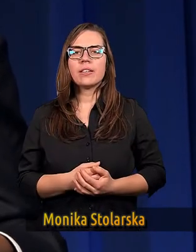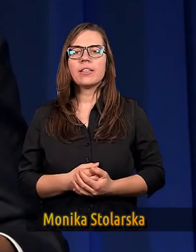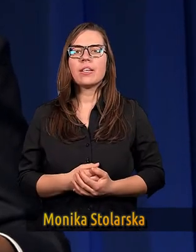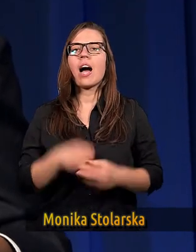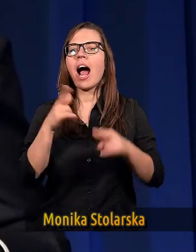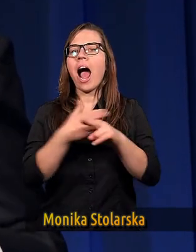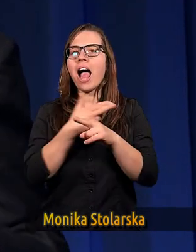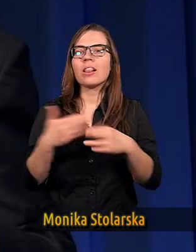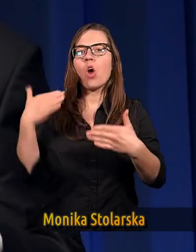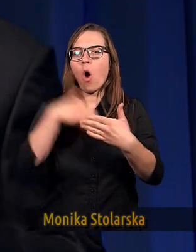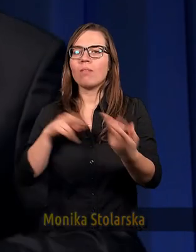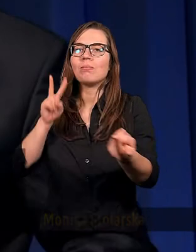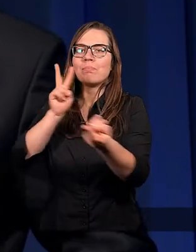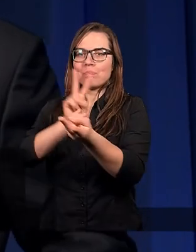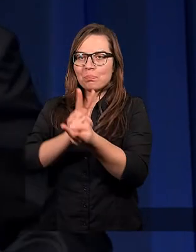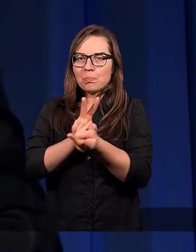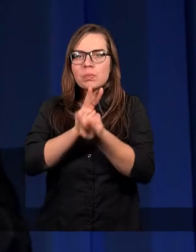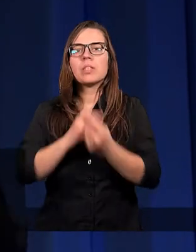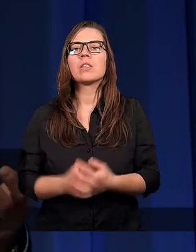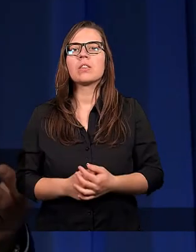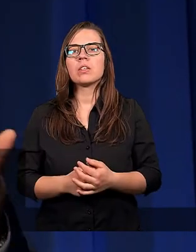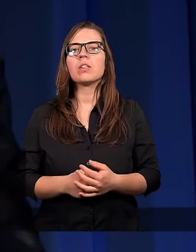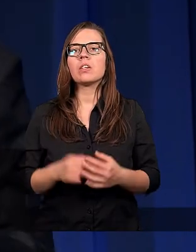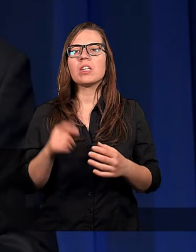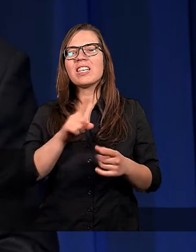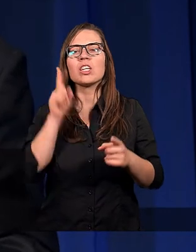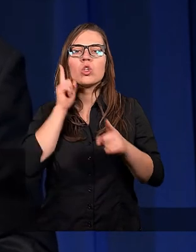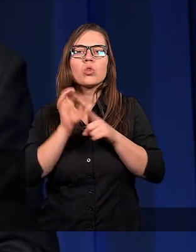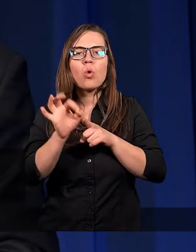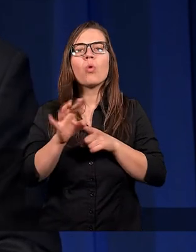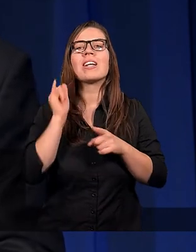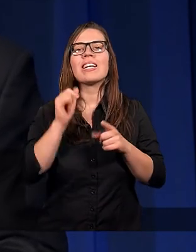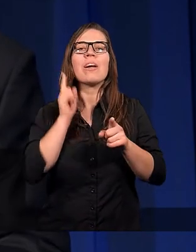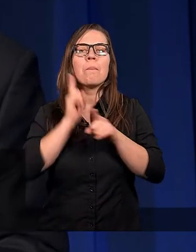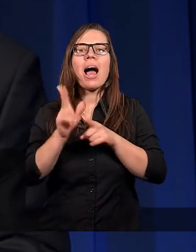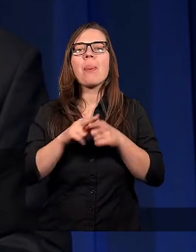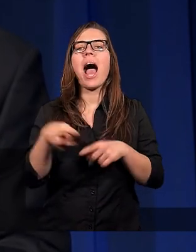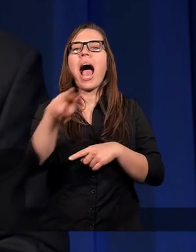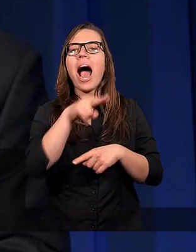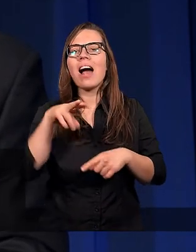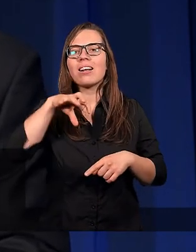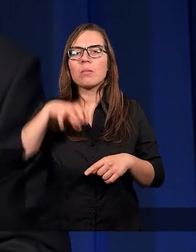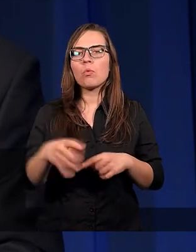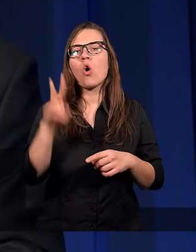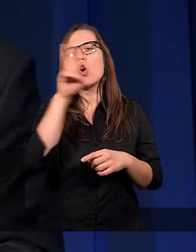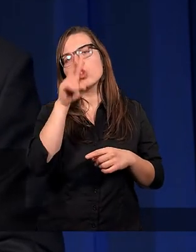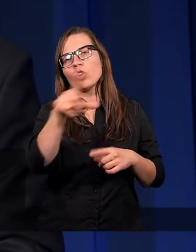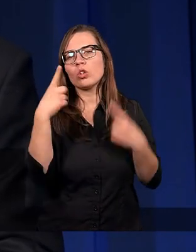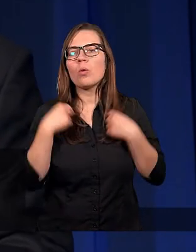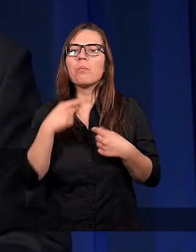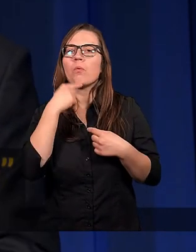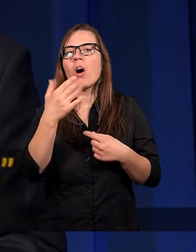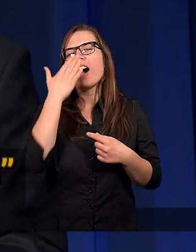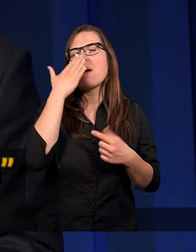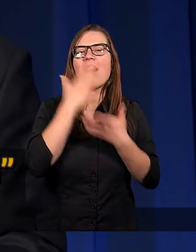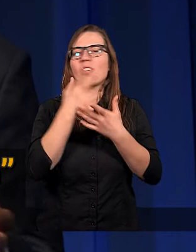Kiedy się spotkałem ostatnio z taką grupą naszych sióstr i braci na Radzie Zboru, to ktoś powiedział,